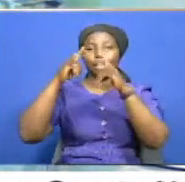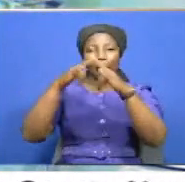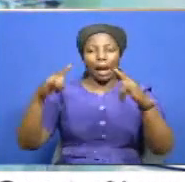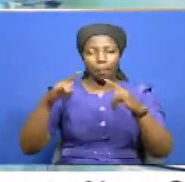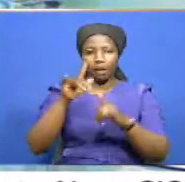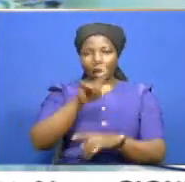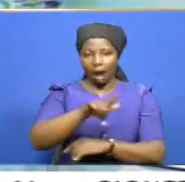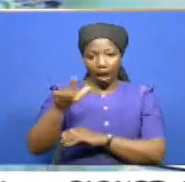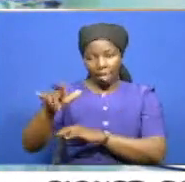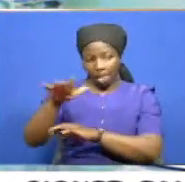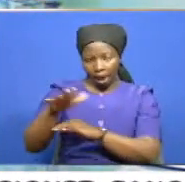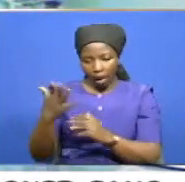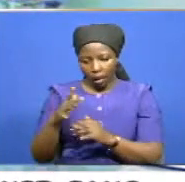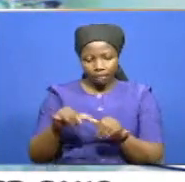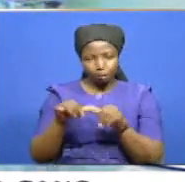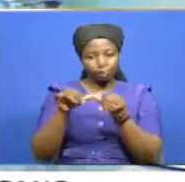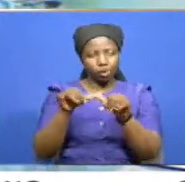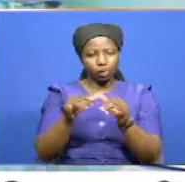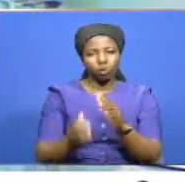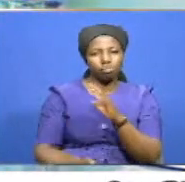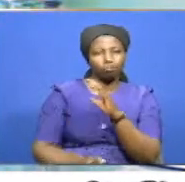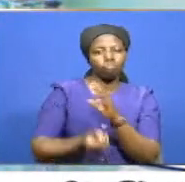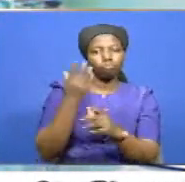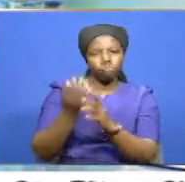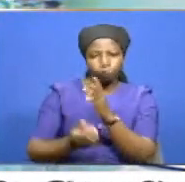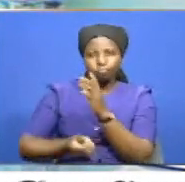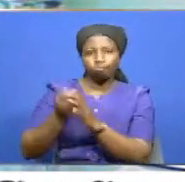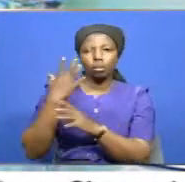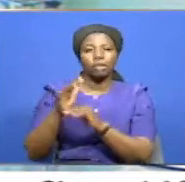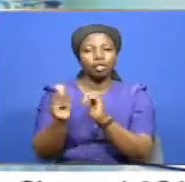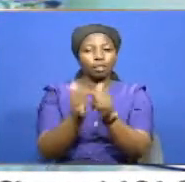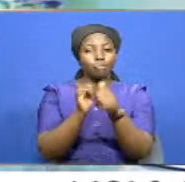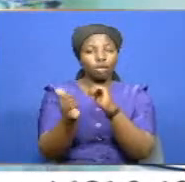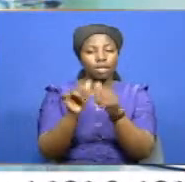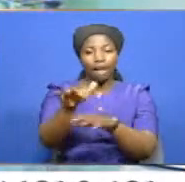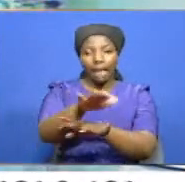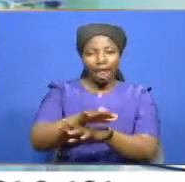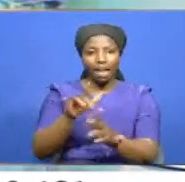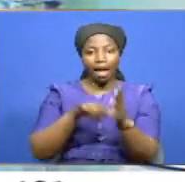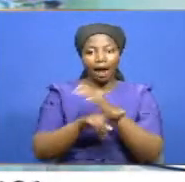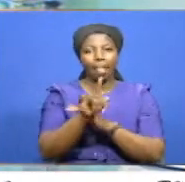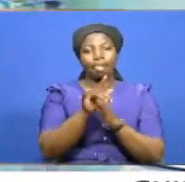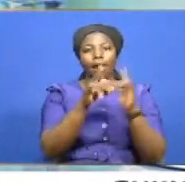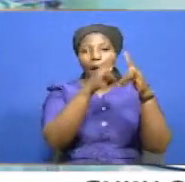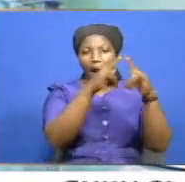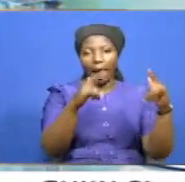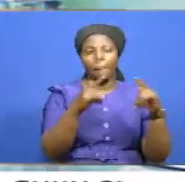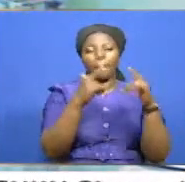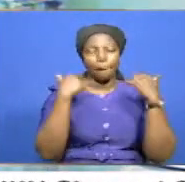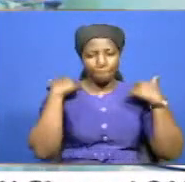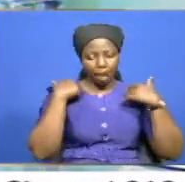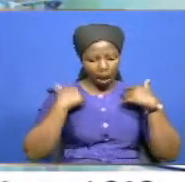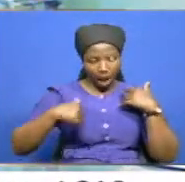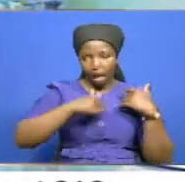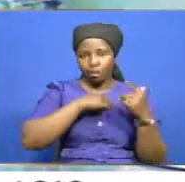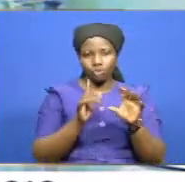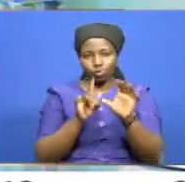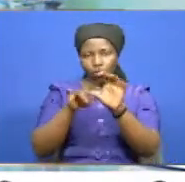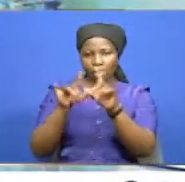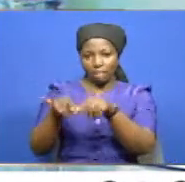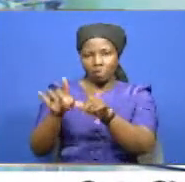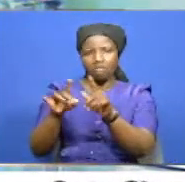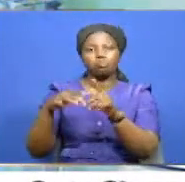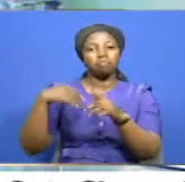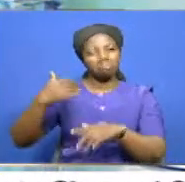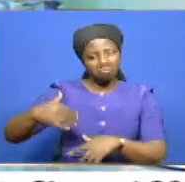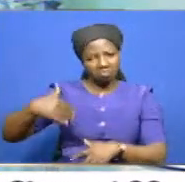anaendelea kuongoza uzinduzi wa kituo cha michezo katika kambi ile. Takuwa tunaungana nao mara kwa mara katika eneo lile kuweza kujua